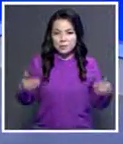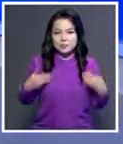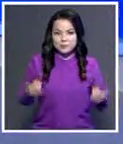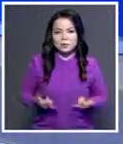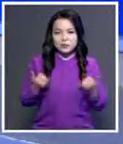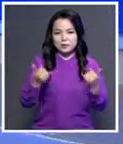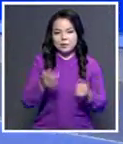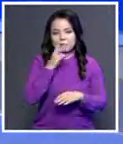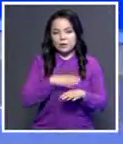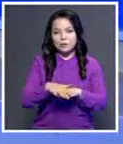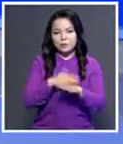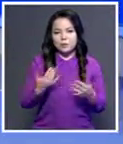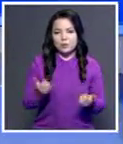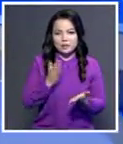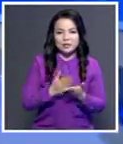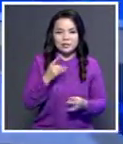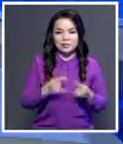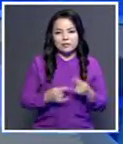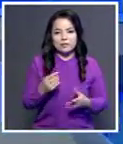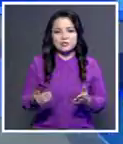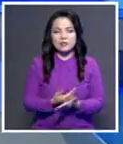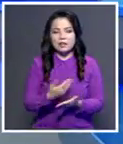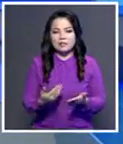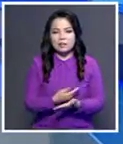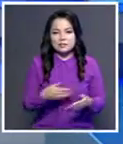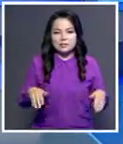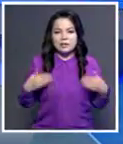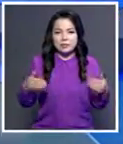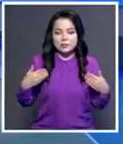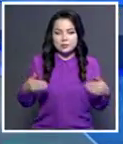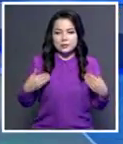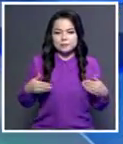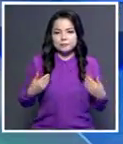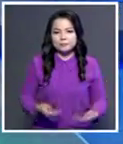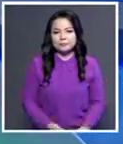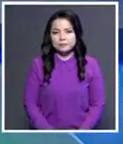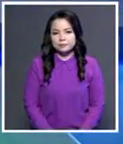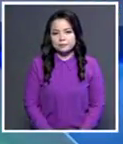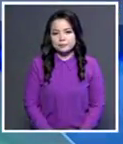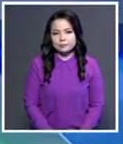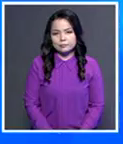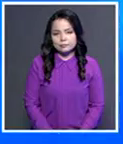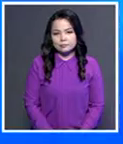Ассаламу алейкум, ардақты ағайын, тікелей эфирде ақпарат, студияда Шерхан Жамбылұлы және сурдо аудармашы Шырын Жанғабыл.